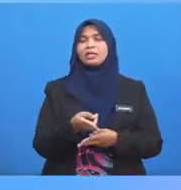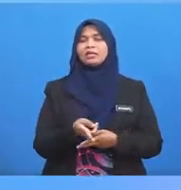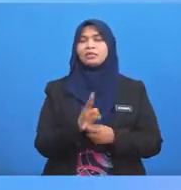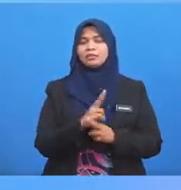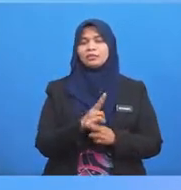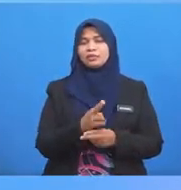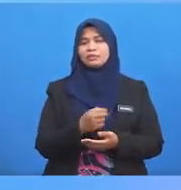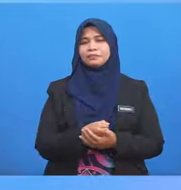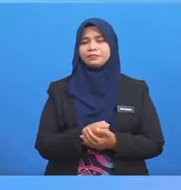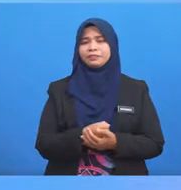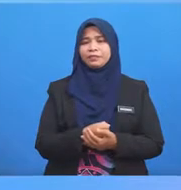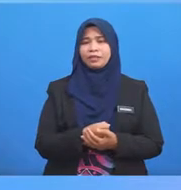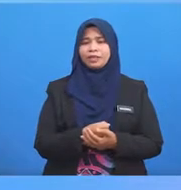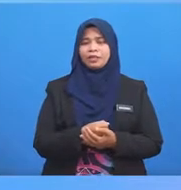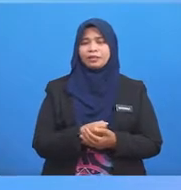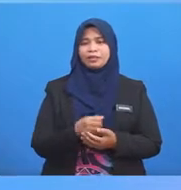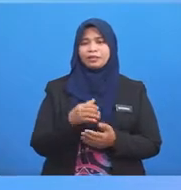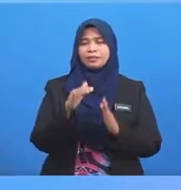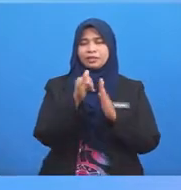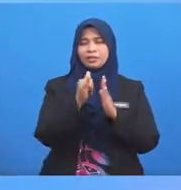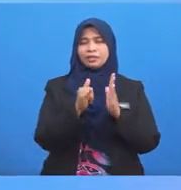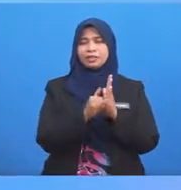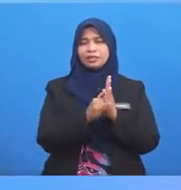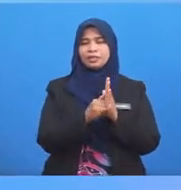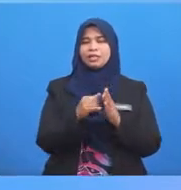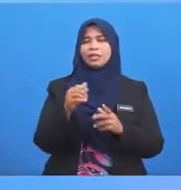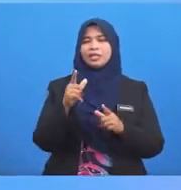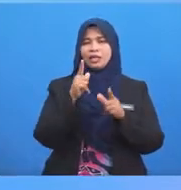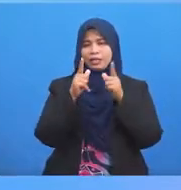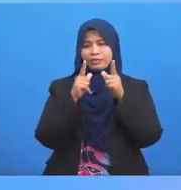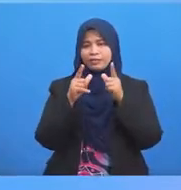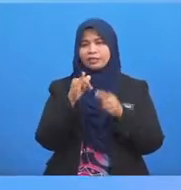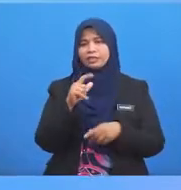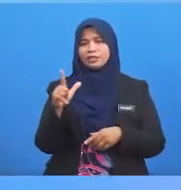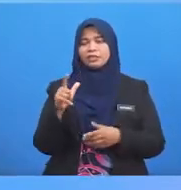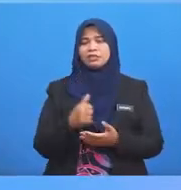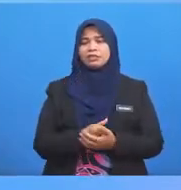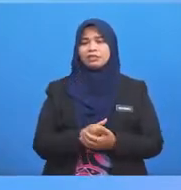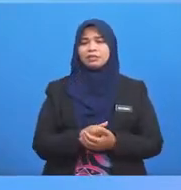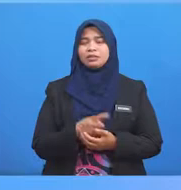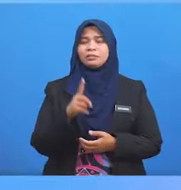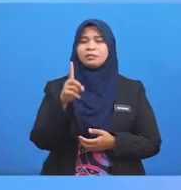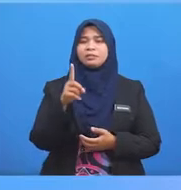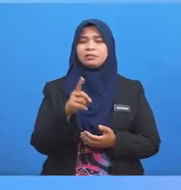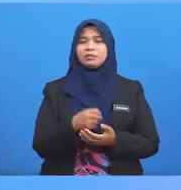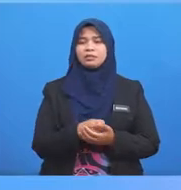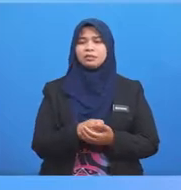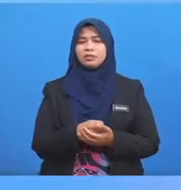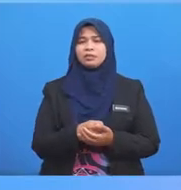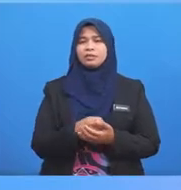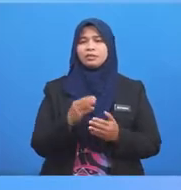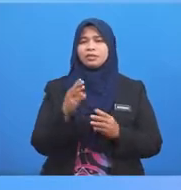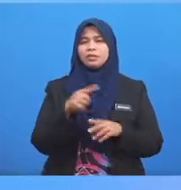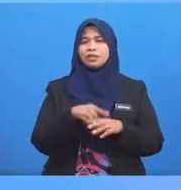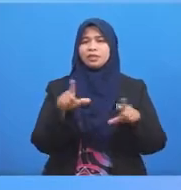kelak. Manakala syarat bagi sirah Al-Kafalah pula ialah, pertama,